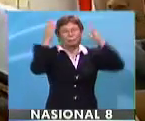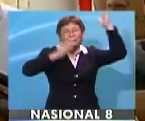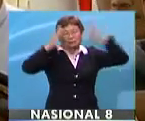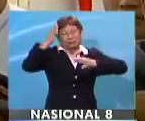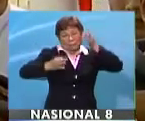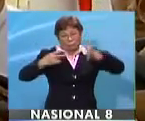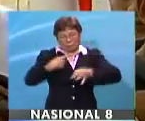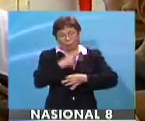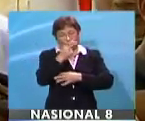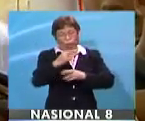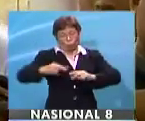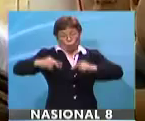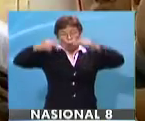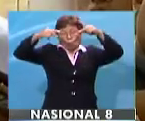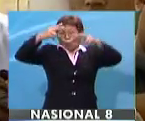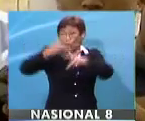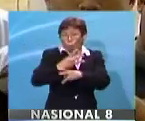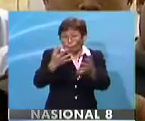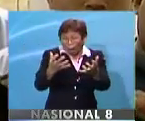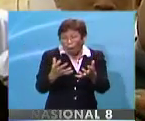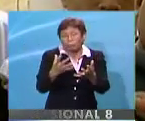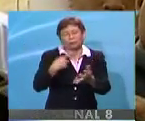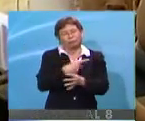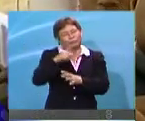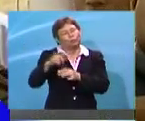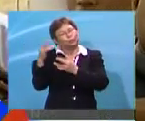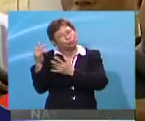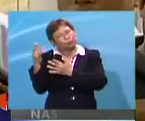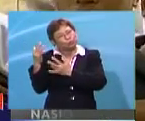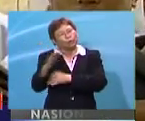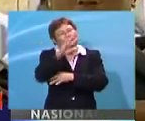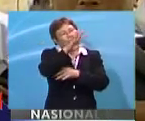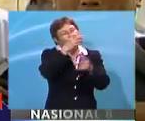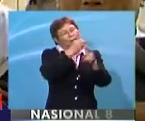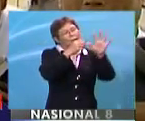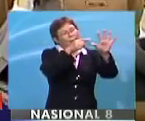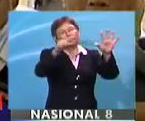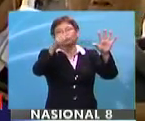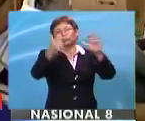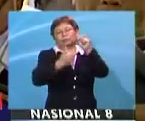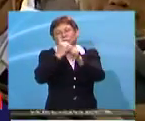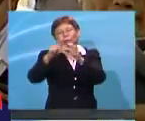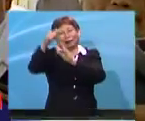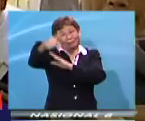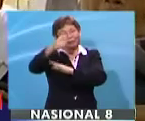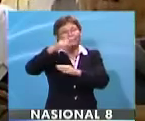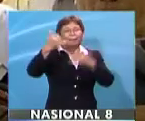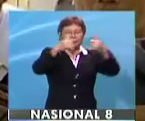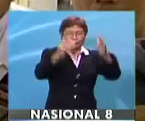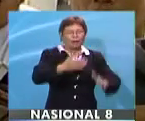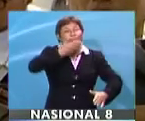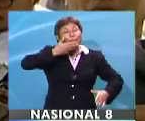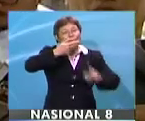melihat peningkatan yang mendadak, kita perlu menunggu 5-10 tahun akan datang untuk pemain-pemain muda